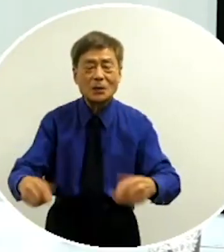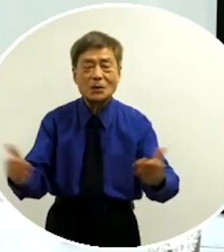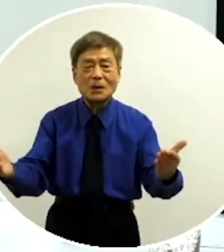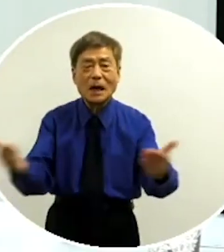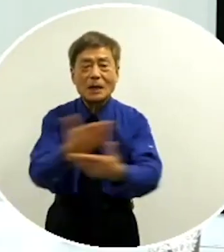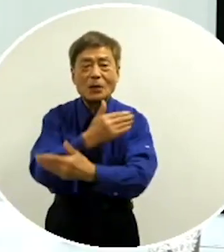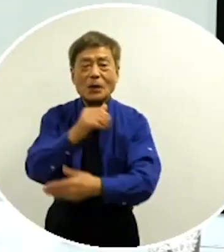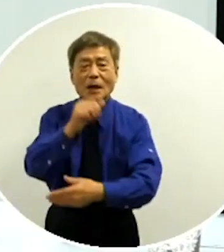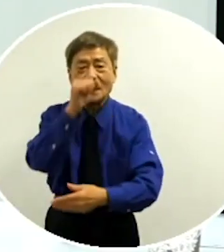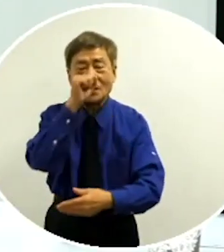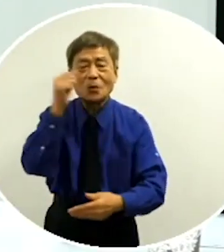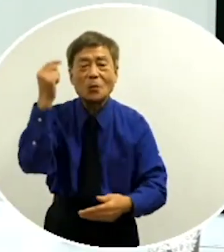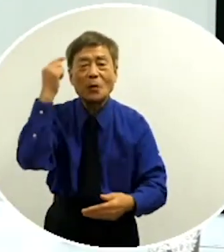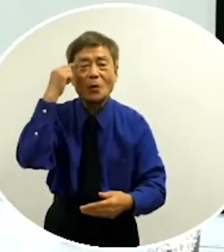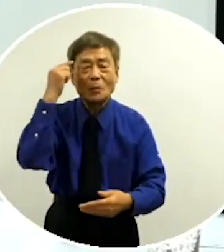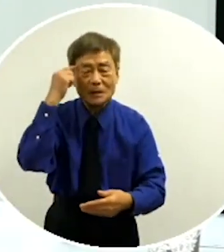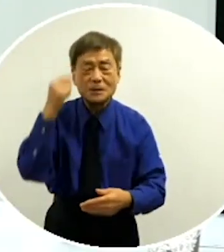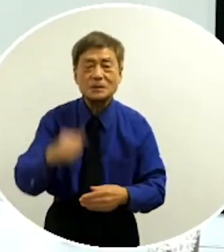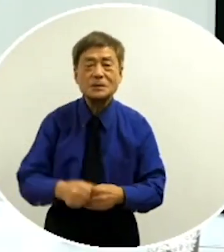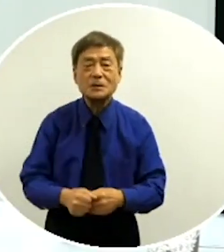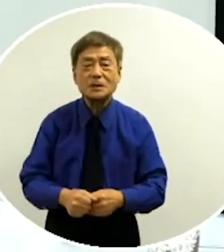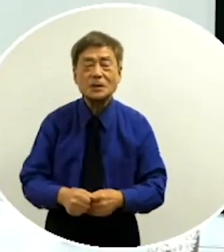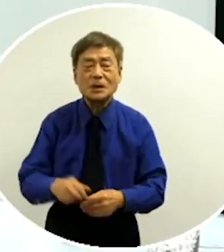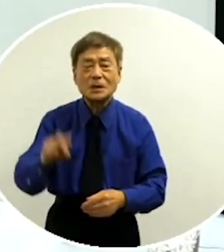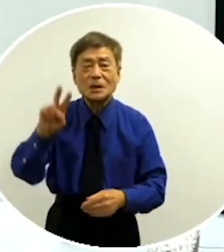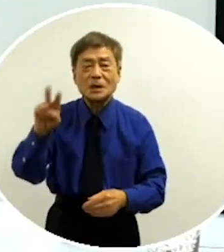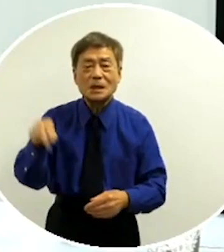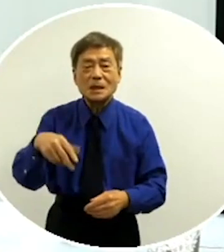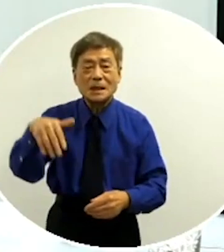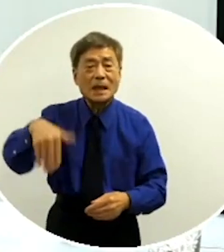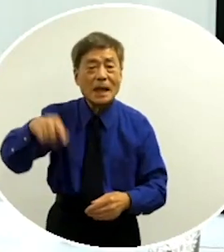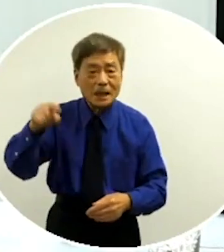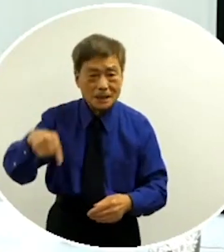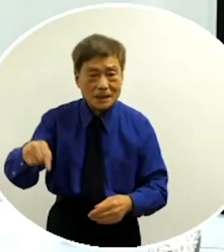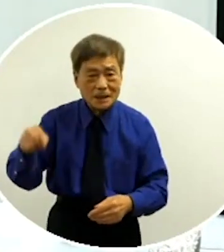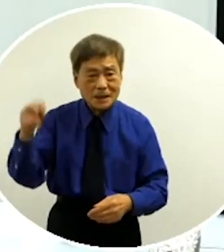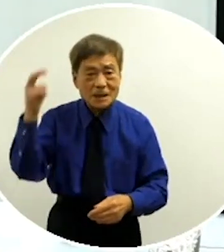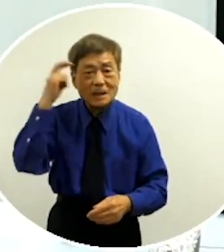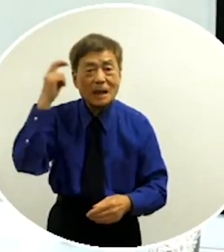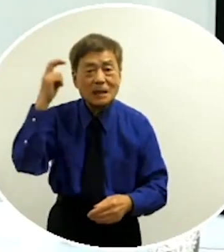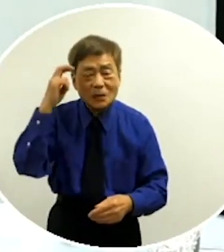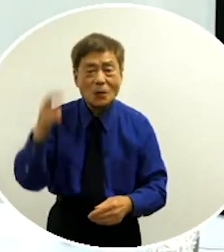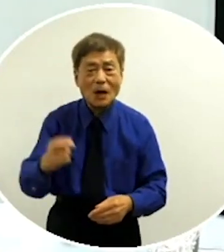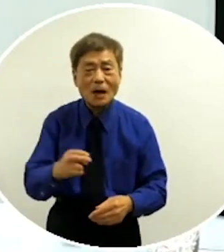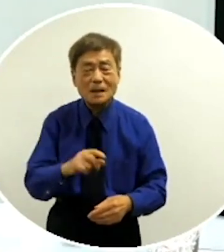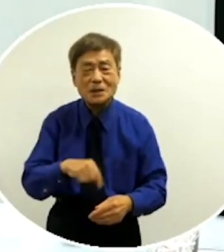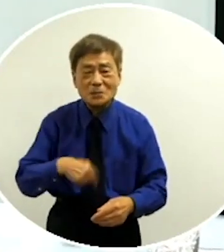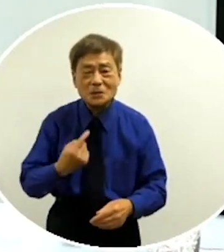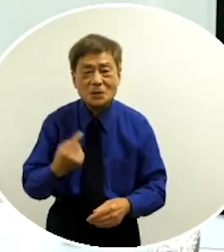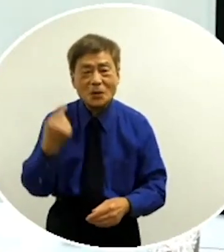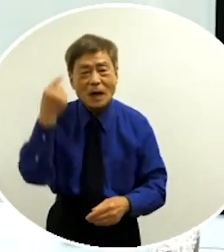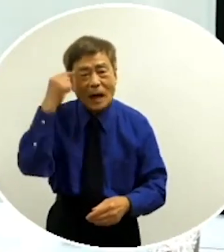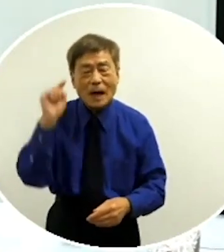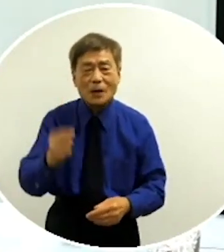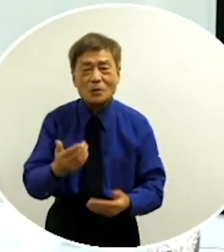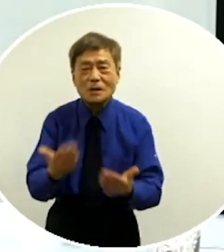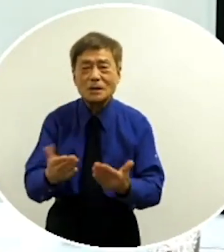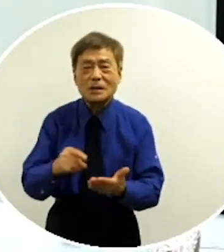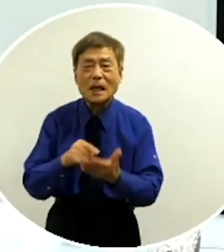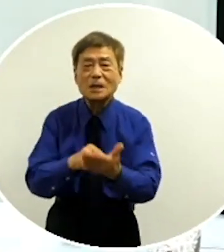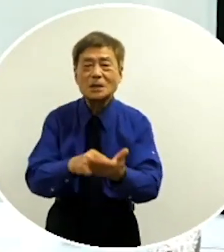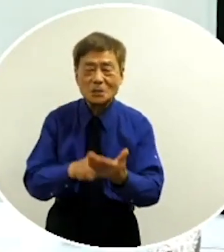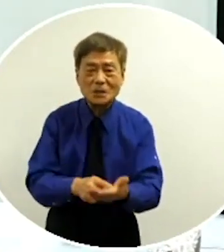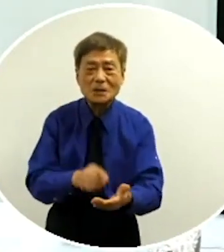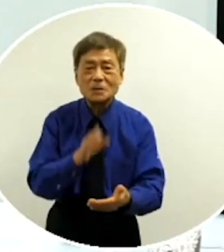て838理念や理屈っていうのはいくら議論してもですね自分のものにならないんですけれども具体的な